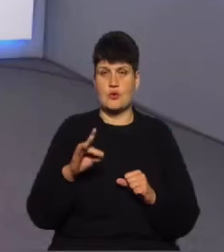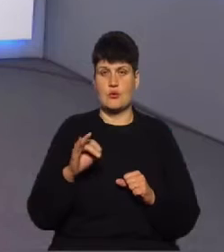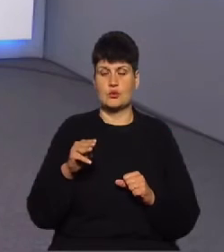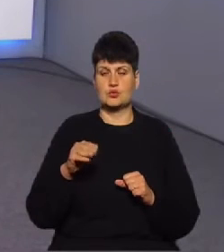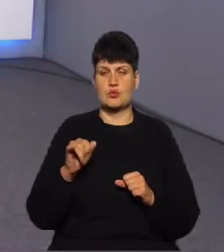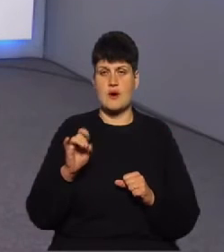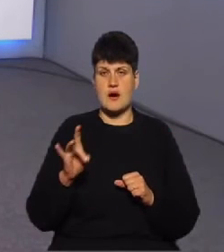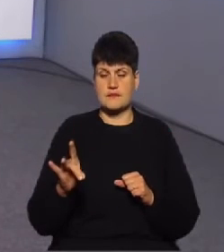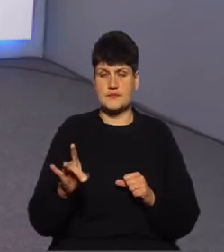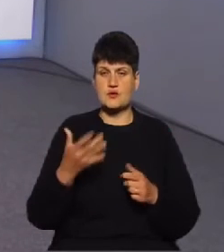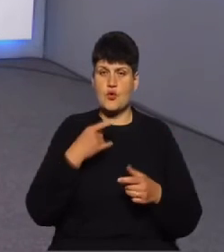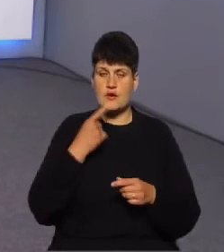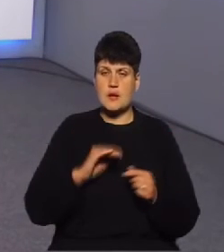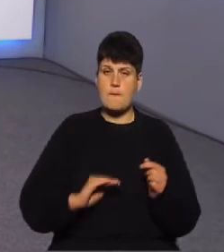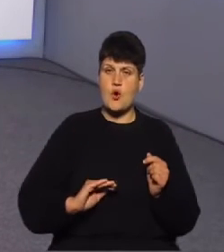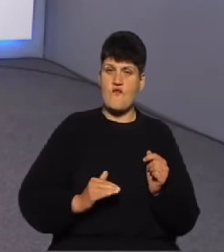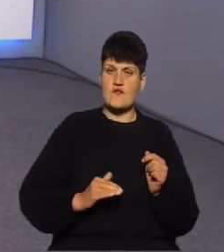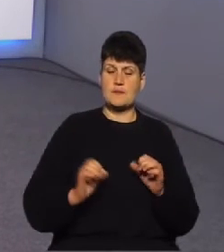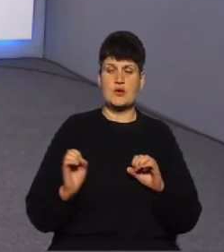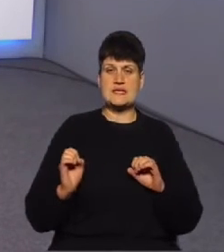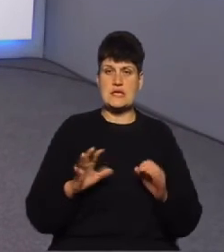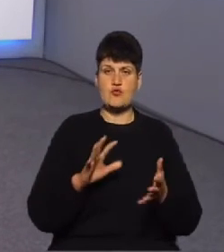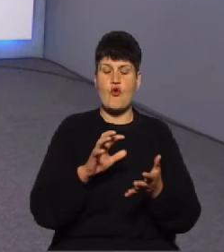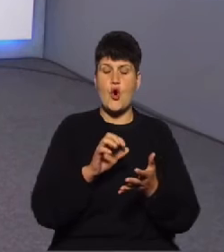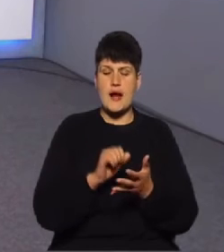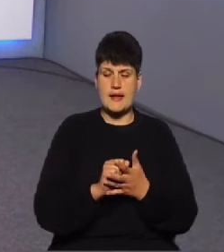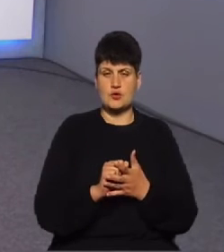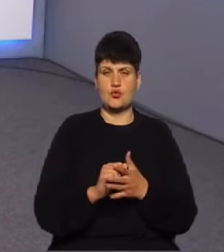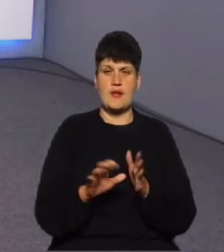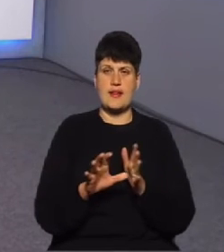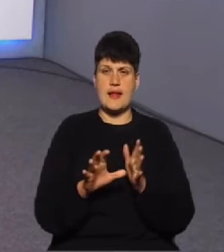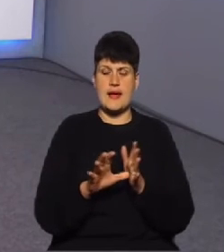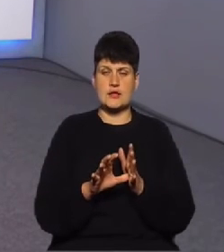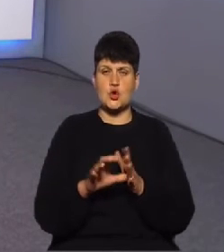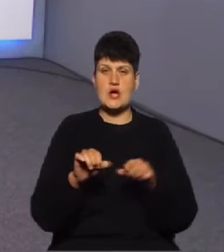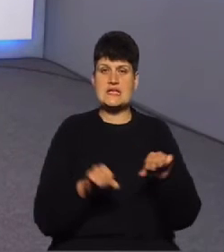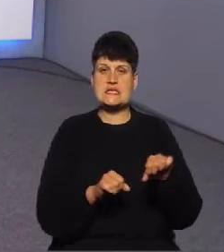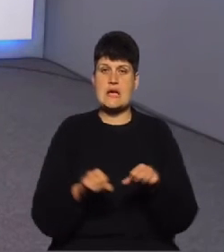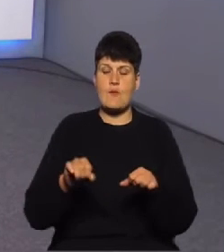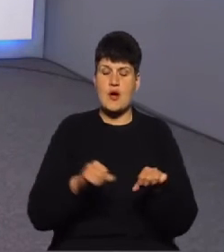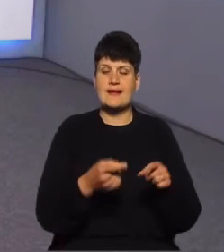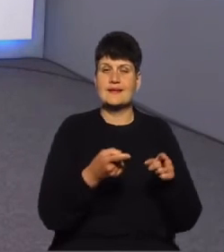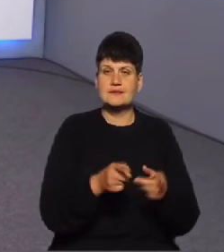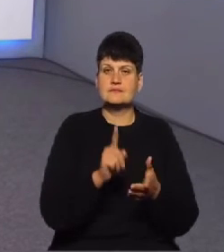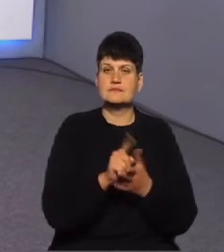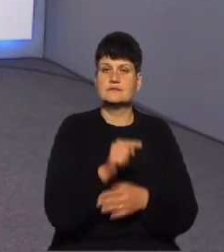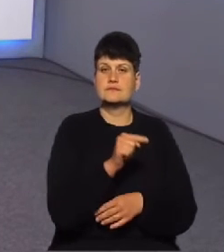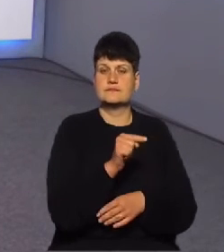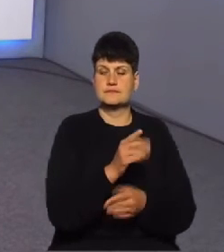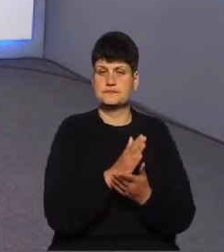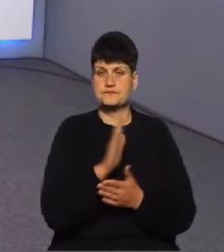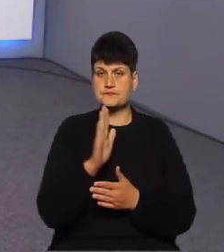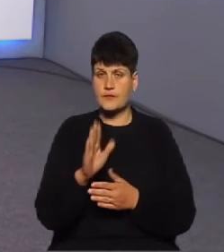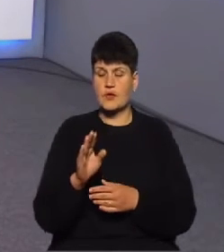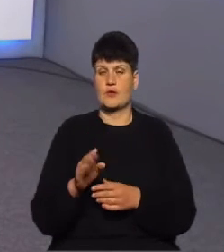фірми, які здають в оренду електросамокати, яке зобов'язання на них має все-таки бути в плані того, що вони не просто